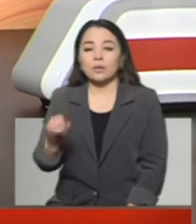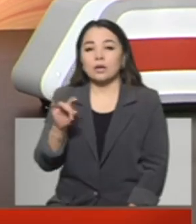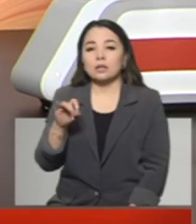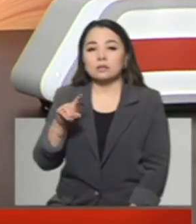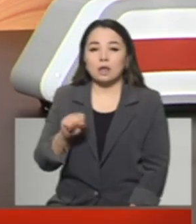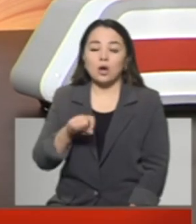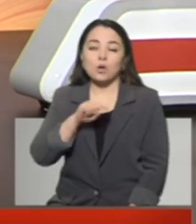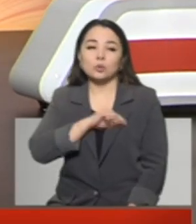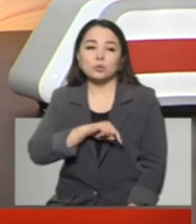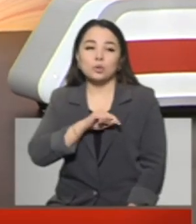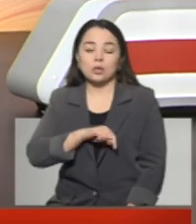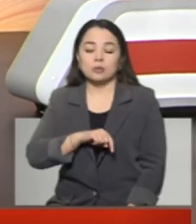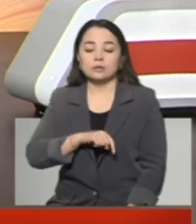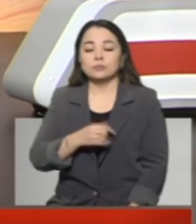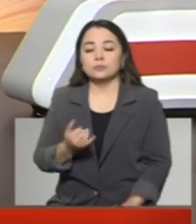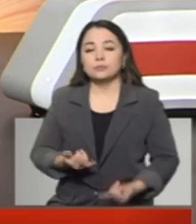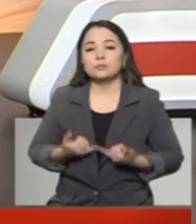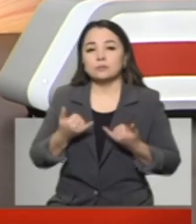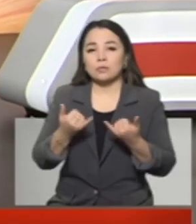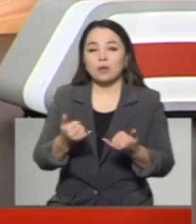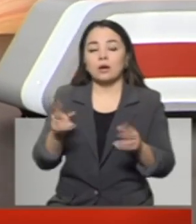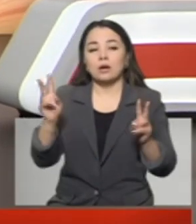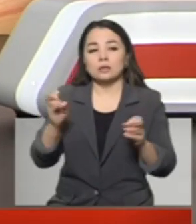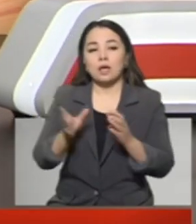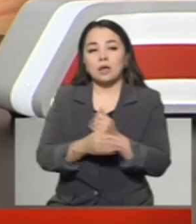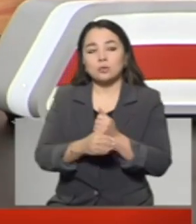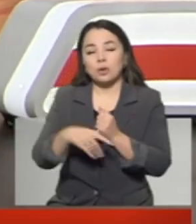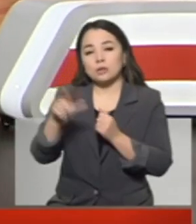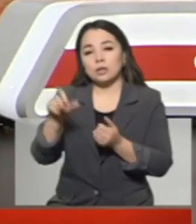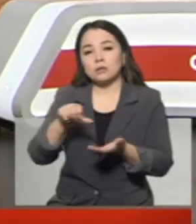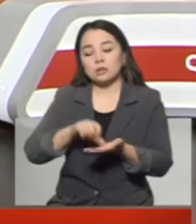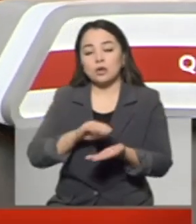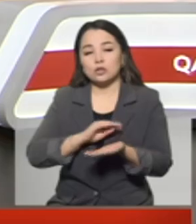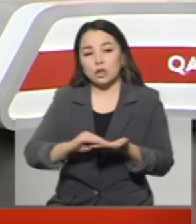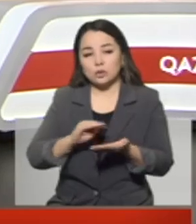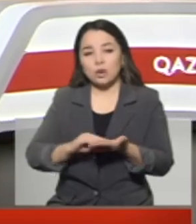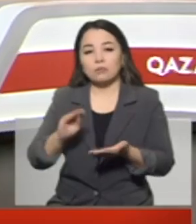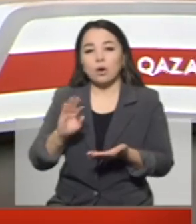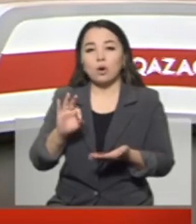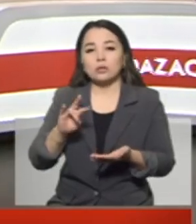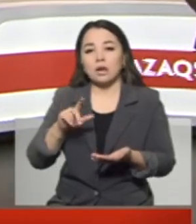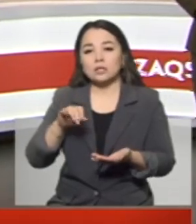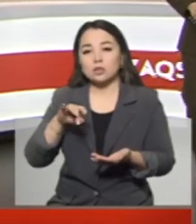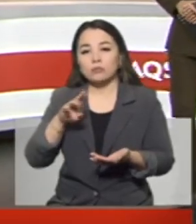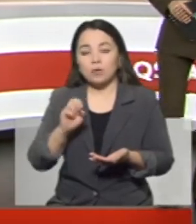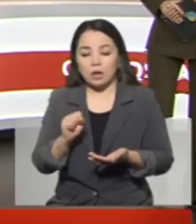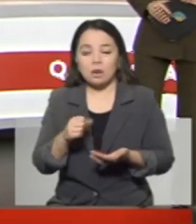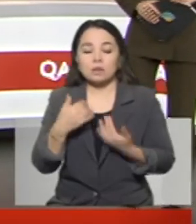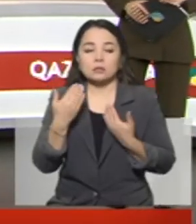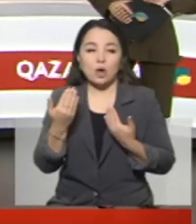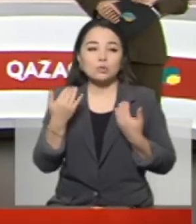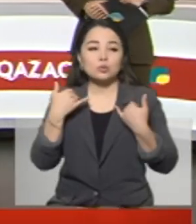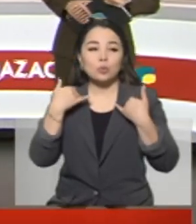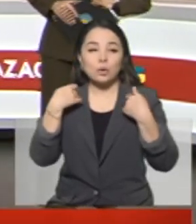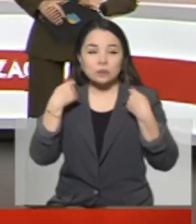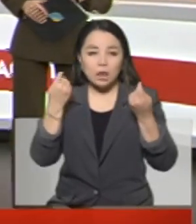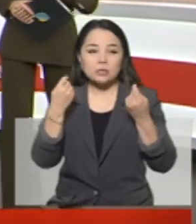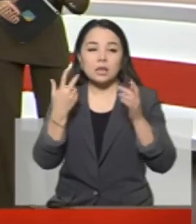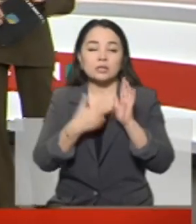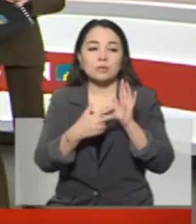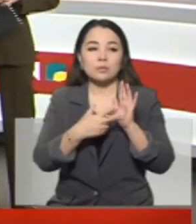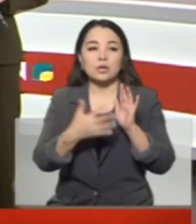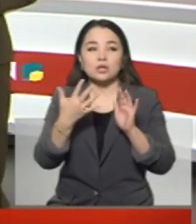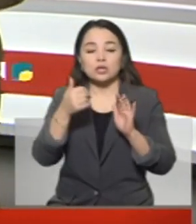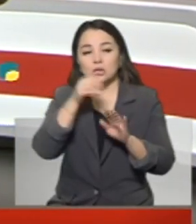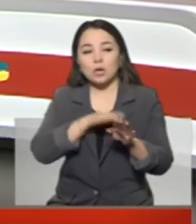Фариза Рух Жанартауы. Атырауда осындай атаумен көрнекті ақын, халық жазушысы Фариза Оңғарсынованың туғанына